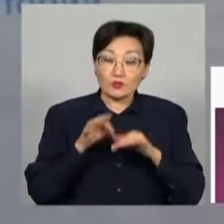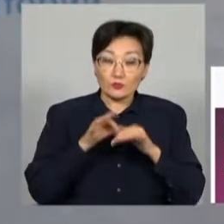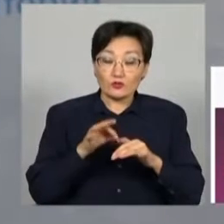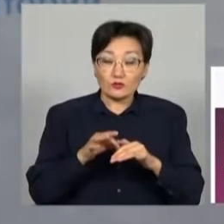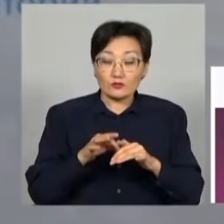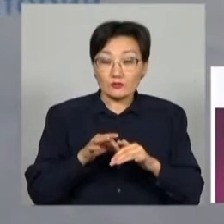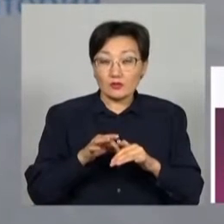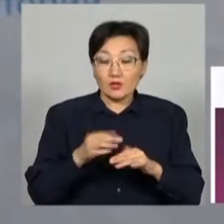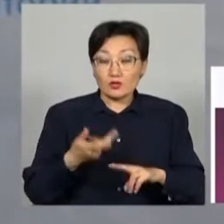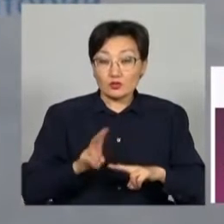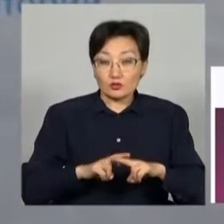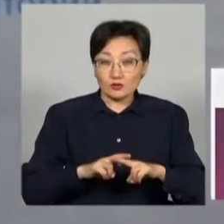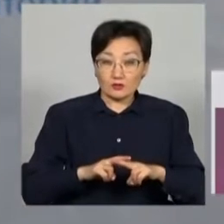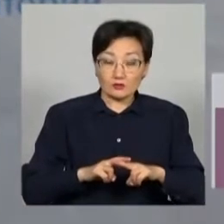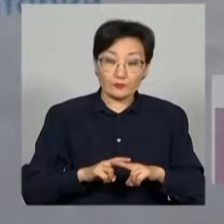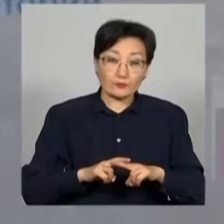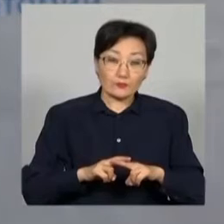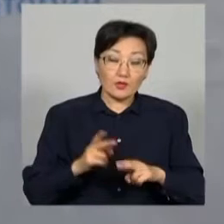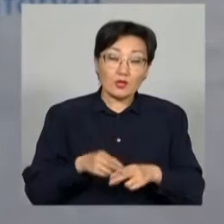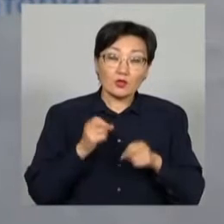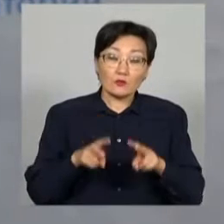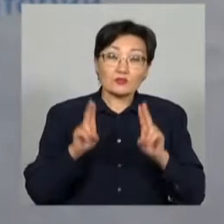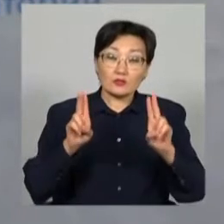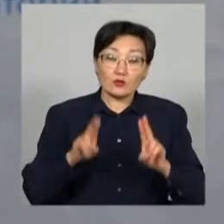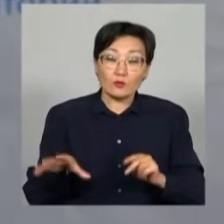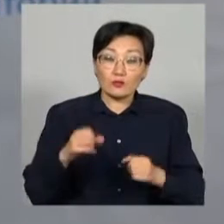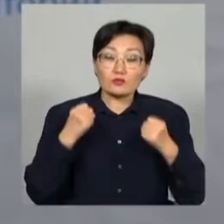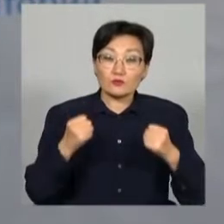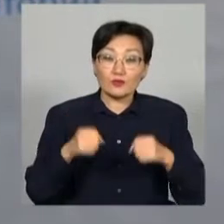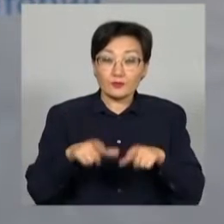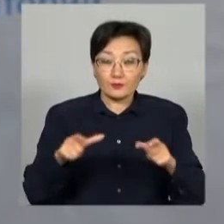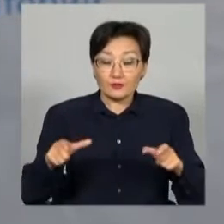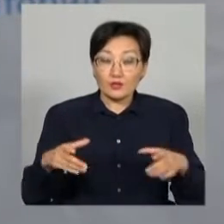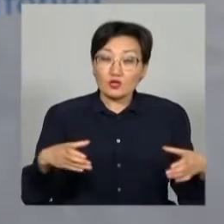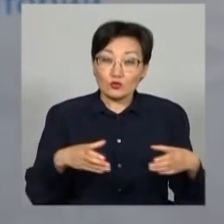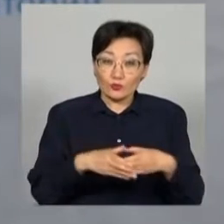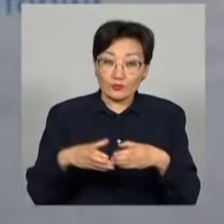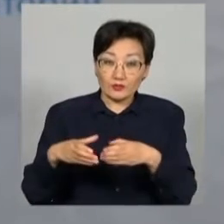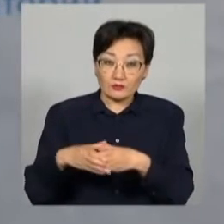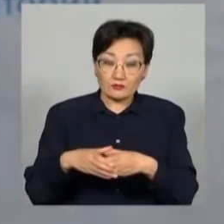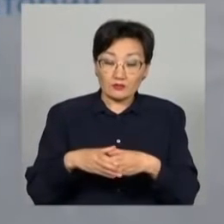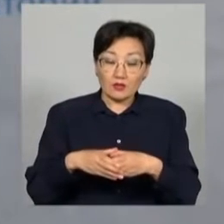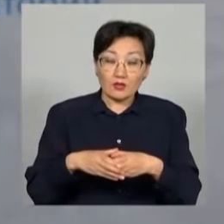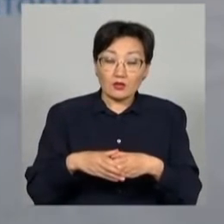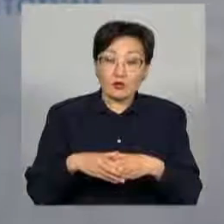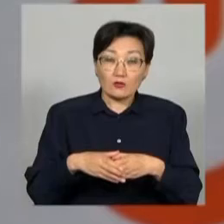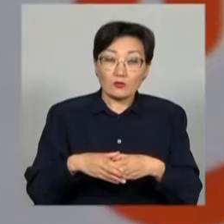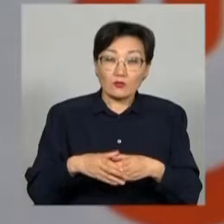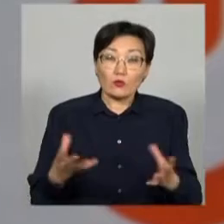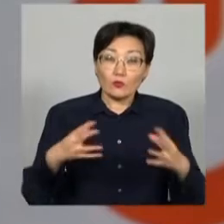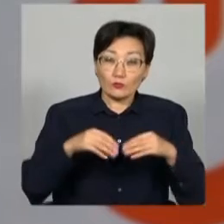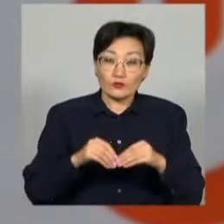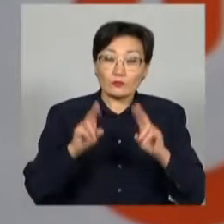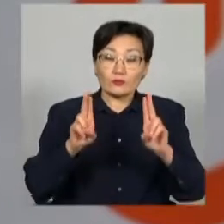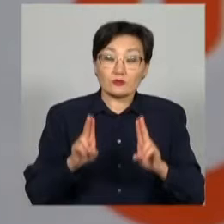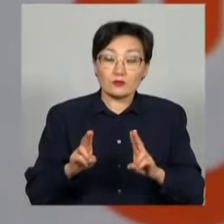бойы. Сондықтан бұл қауіпсіздік шаралары барлық спортшыларға, сонымен делегация адамдарына ортақ.